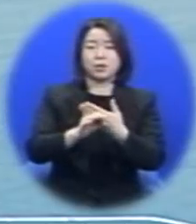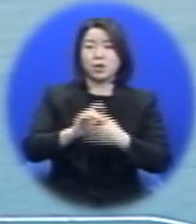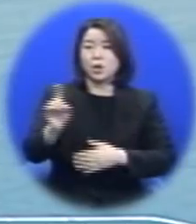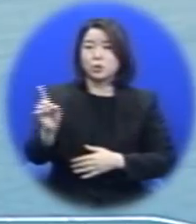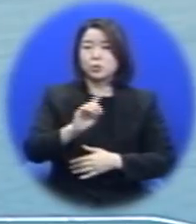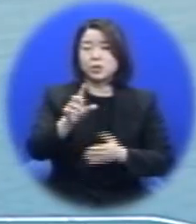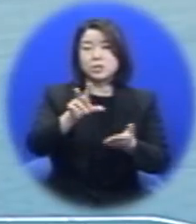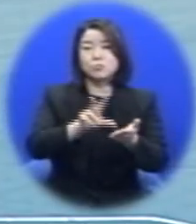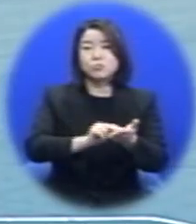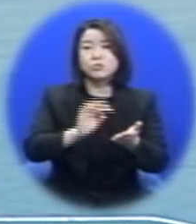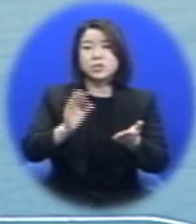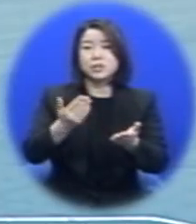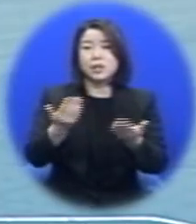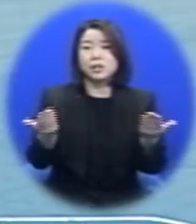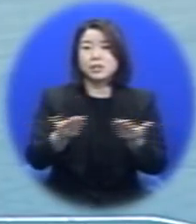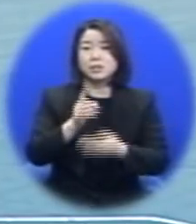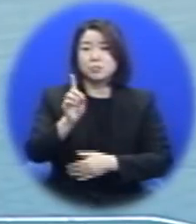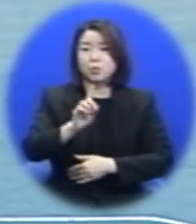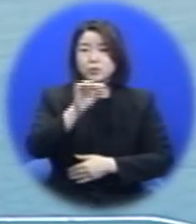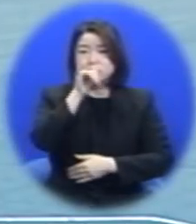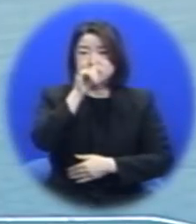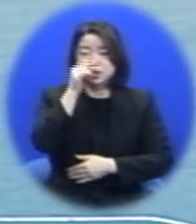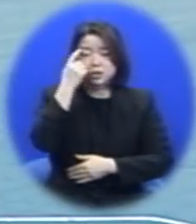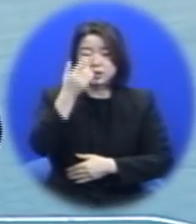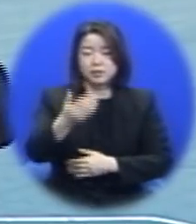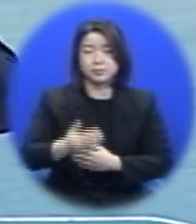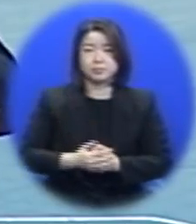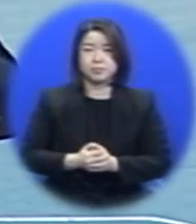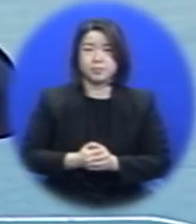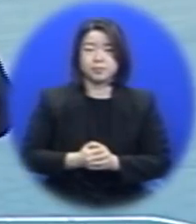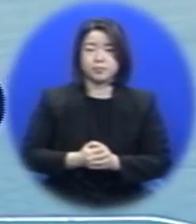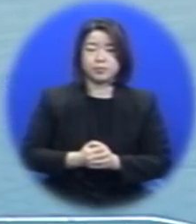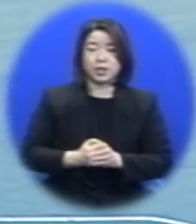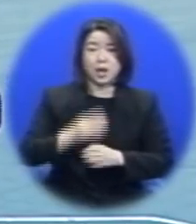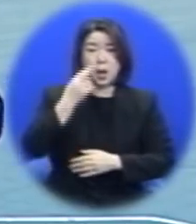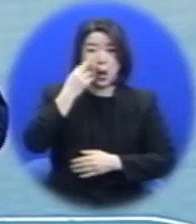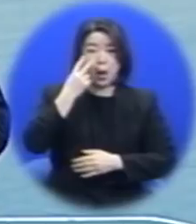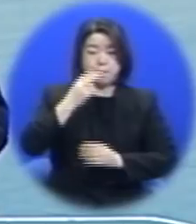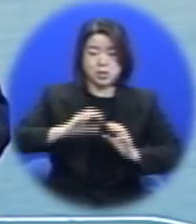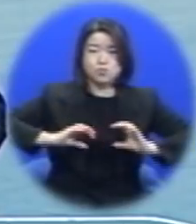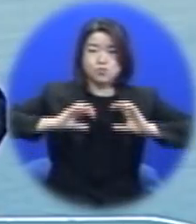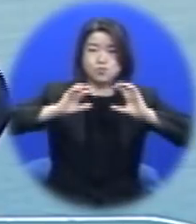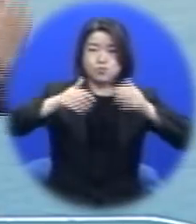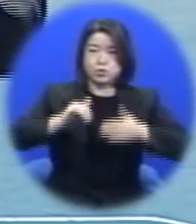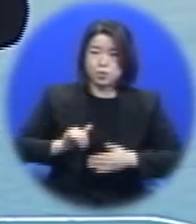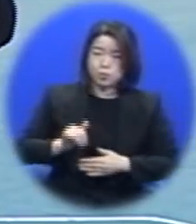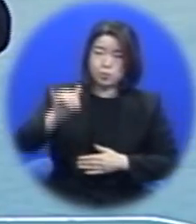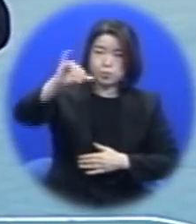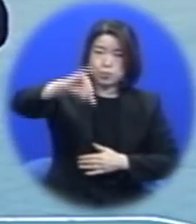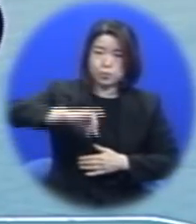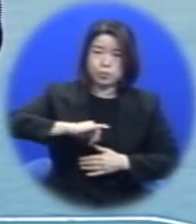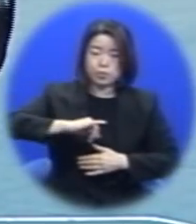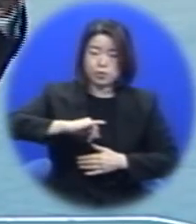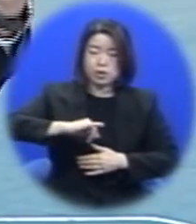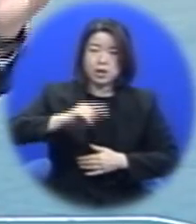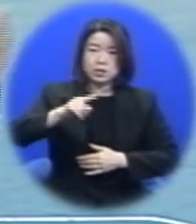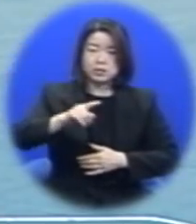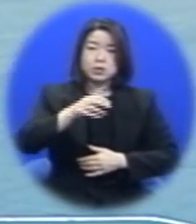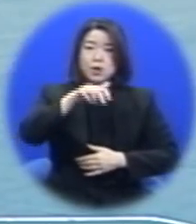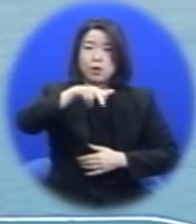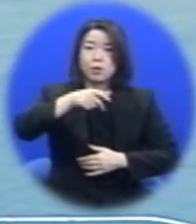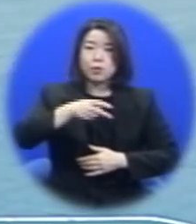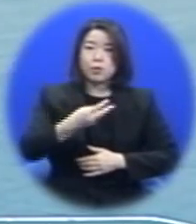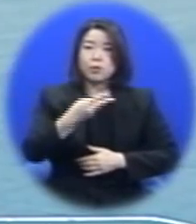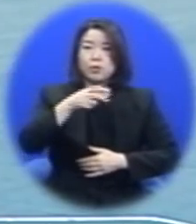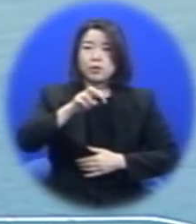문제가 될 게 뭐가 있겠습니까? 미 우주 왕복선 컬럼비아호가 지구를 귀환하다가 폭발한 적이